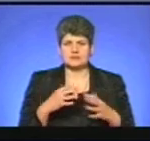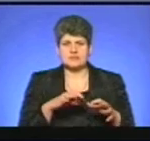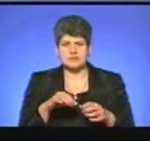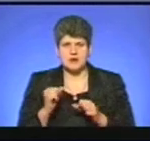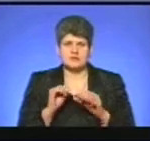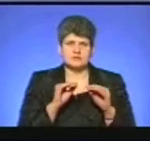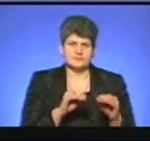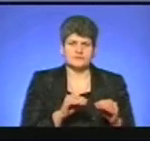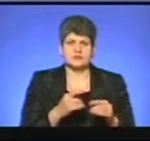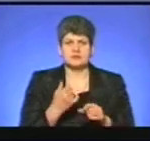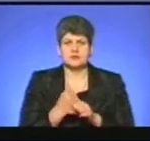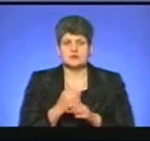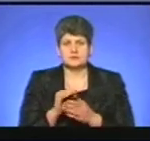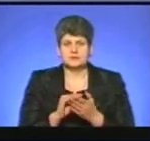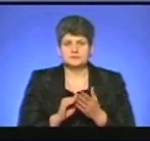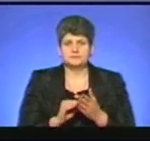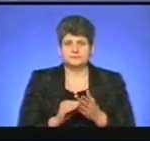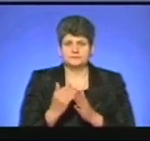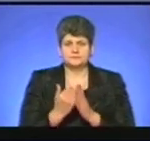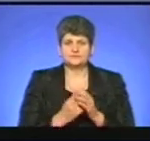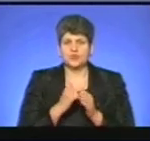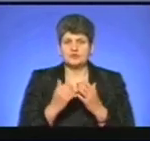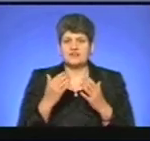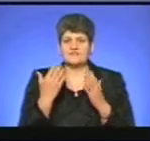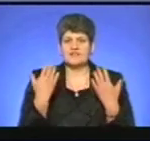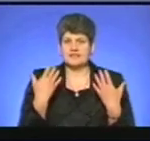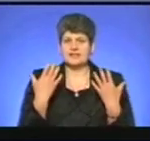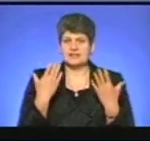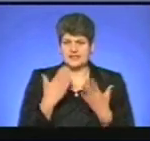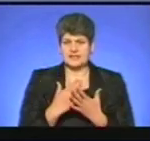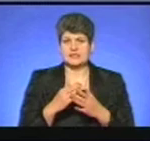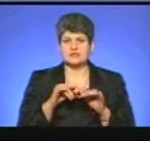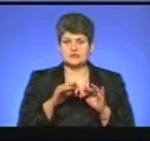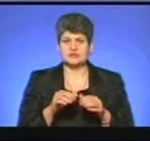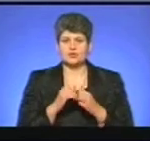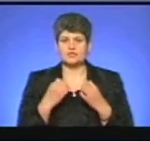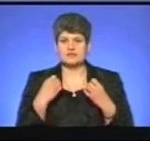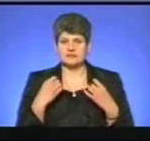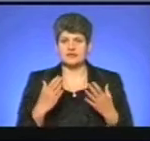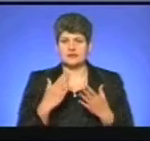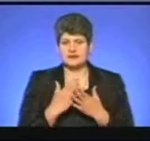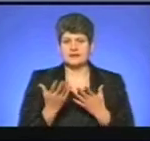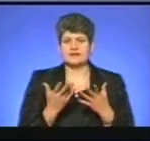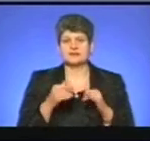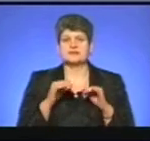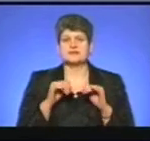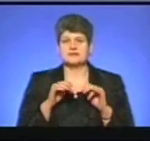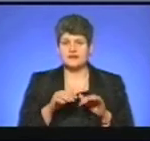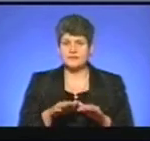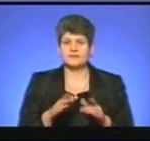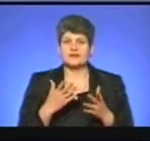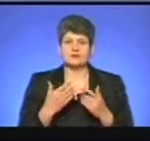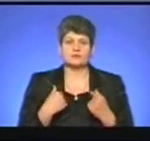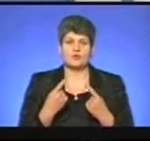ми розписали потужну програму, що в нас кожні вихідні відбуваються якісь заходи, і на кожні свята в нас є якісь заходи. Якщо